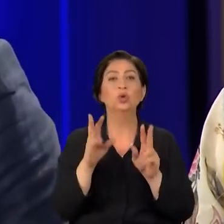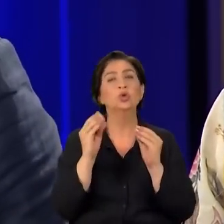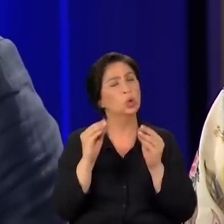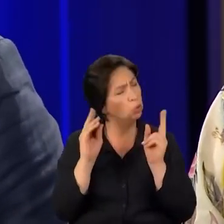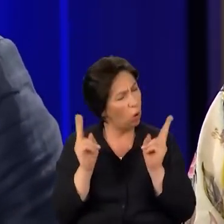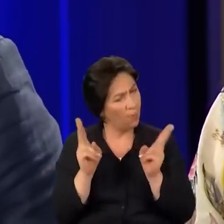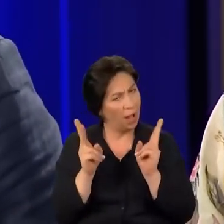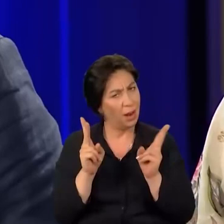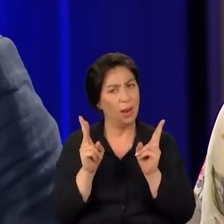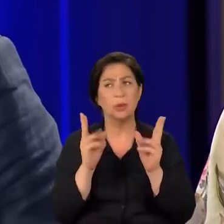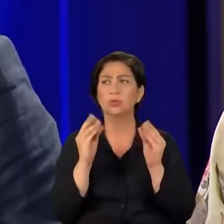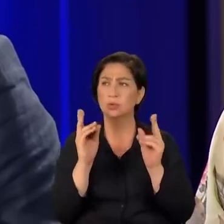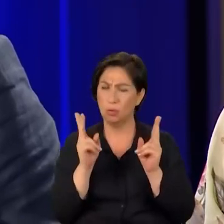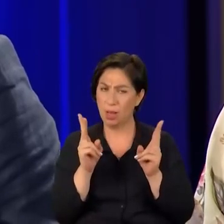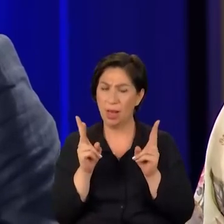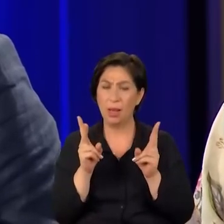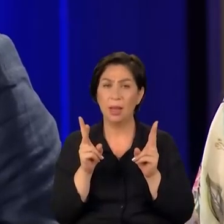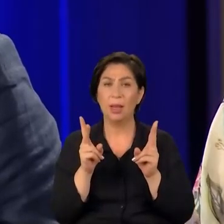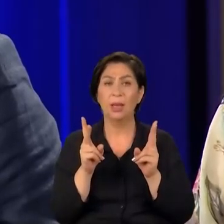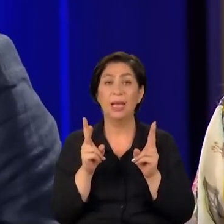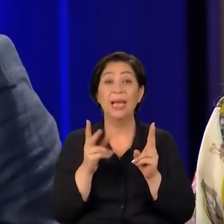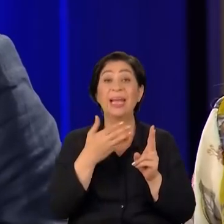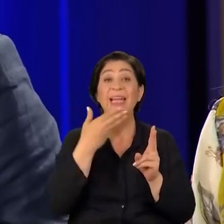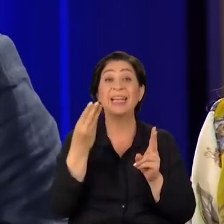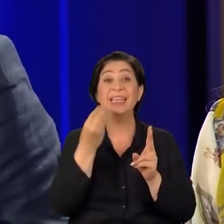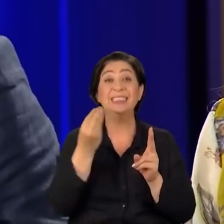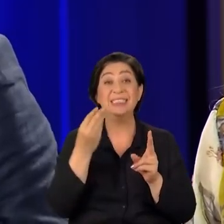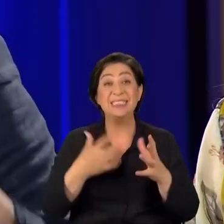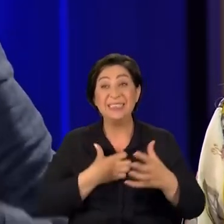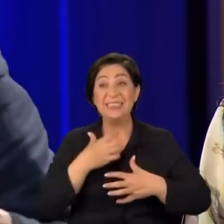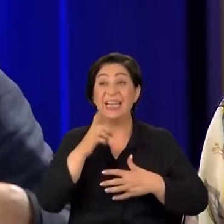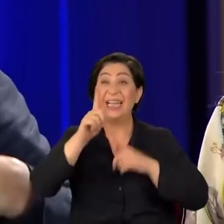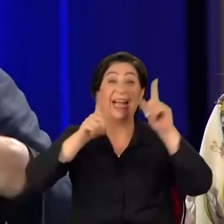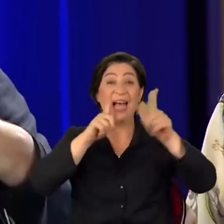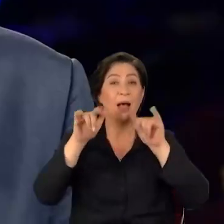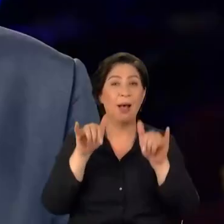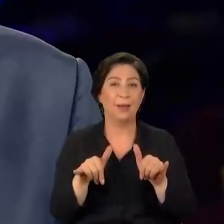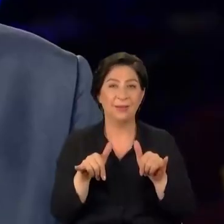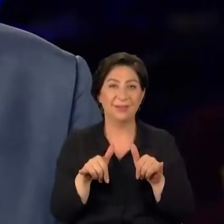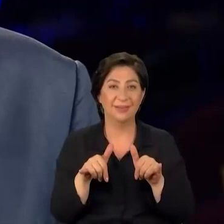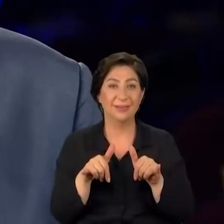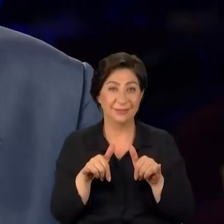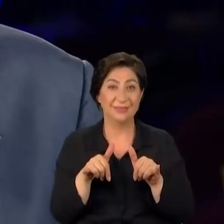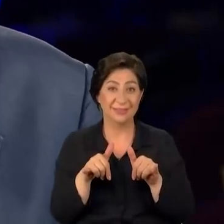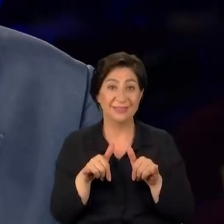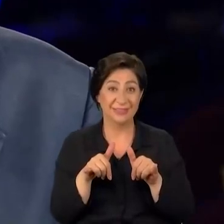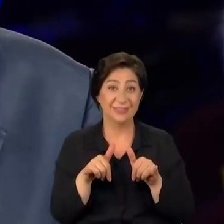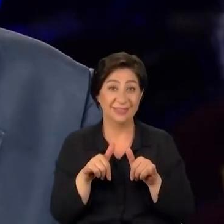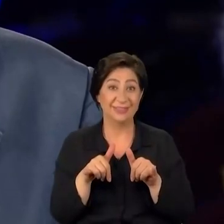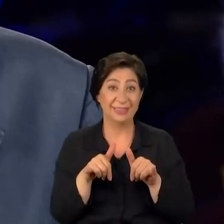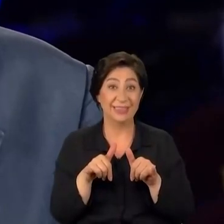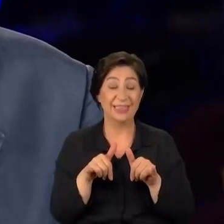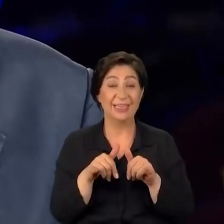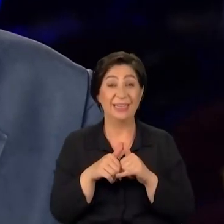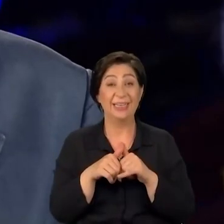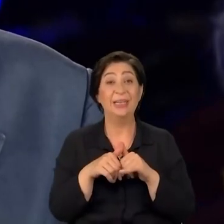normal. Bu hatta çünkü, gençlerden yakınma bile aynı. Çünkü Sokrates'ten bu gençlerden